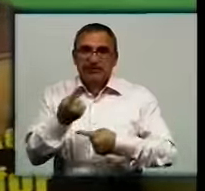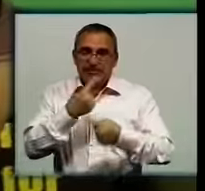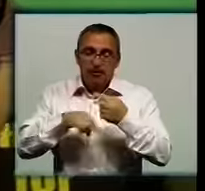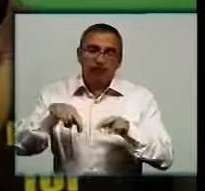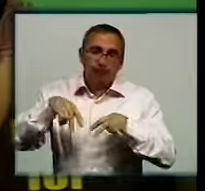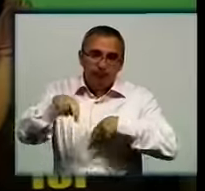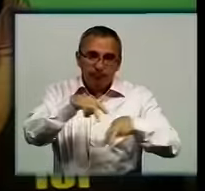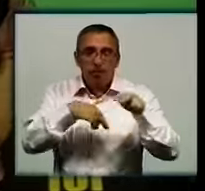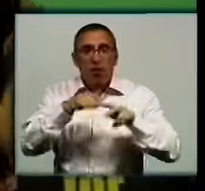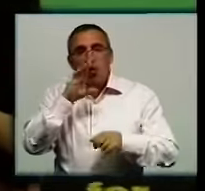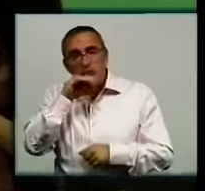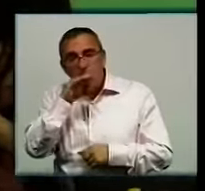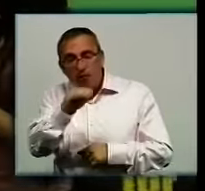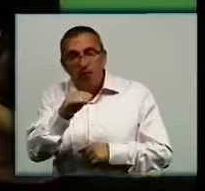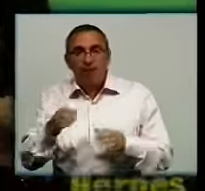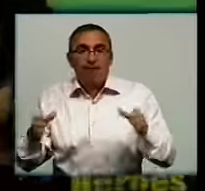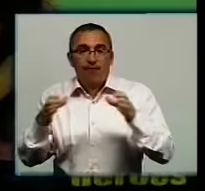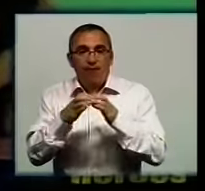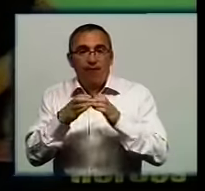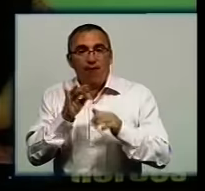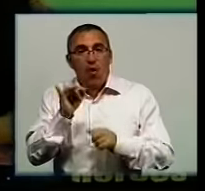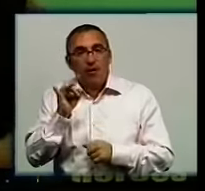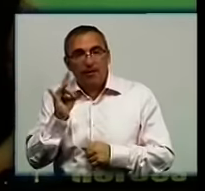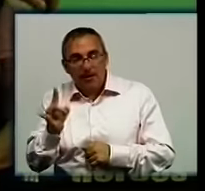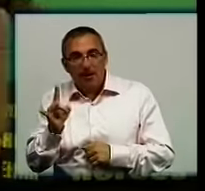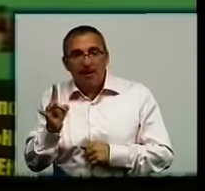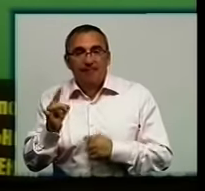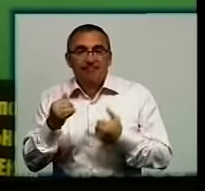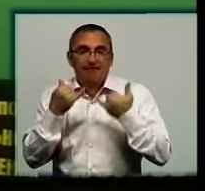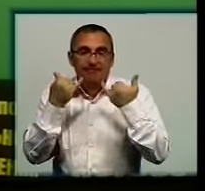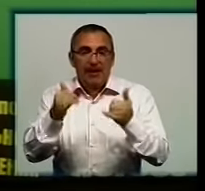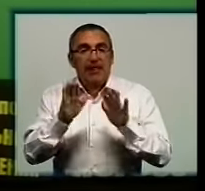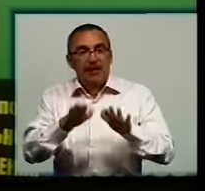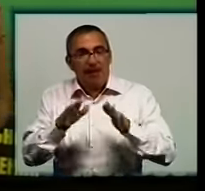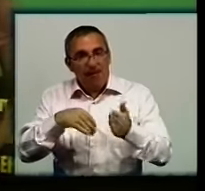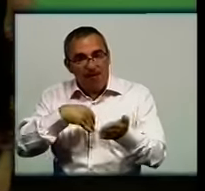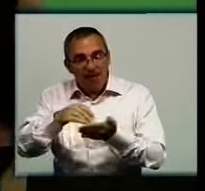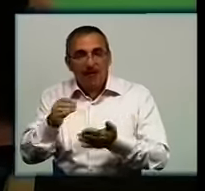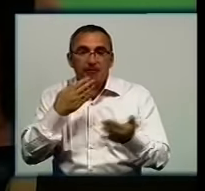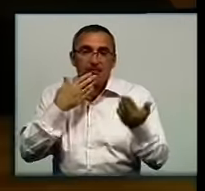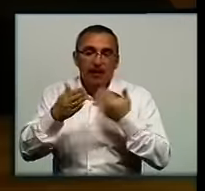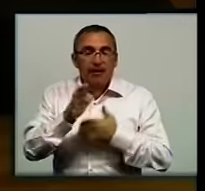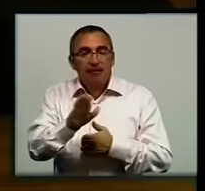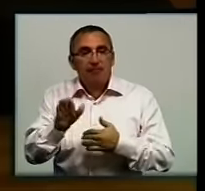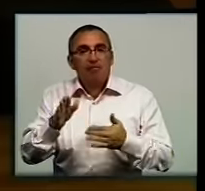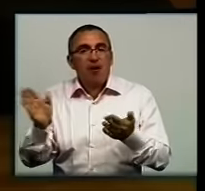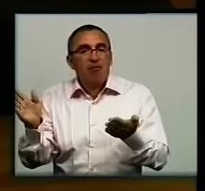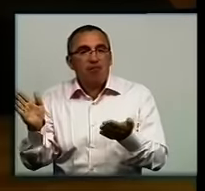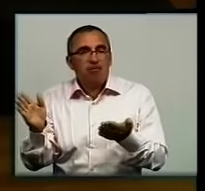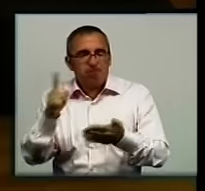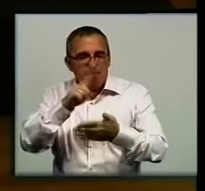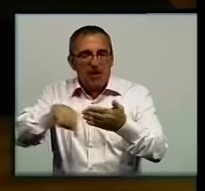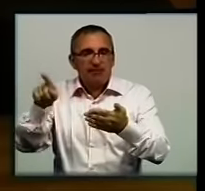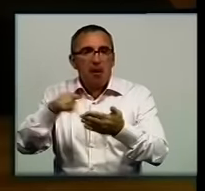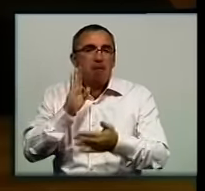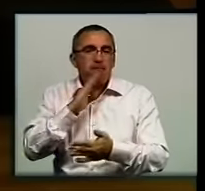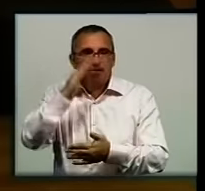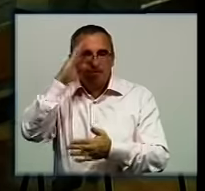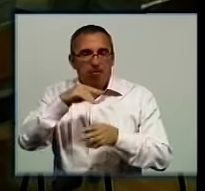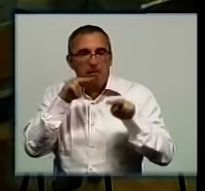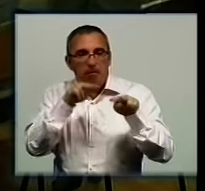Тепер хлопець приєднався до групи волонтерів, допоміг придбати дитячому будинку диван, спілкується з дітьми, які позбавлені батьківського піклування. Наразі